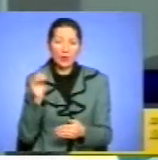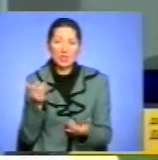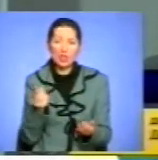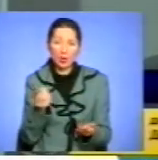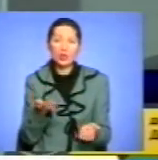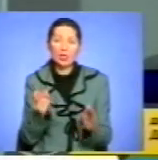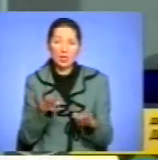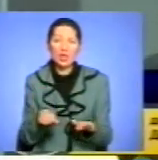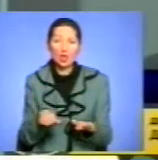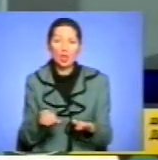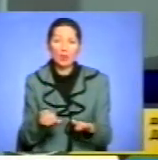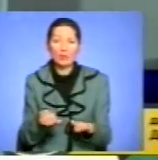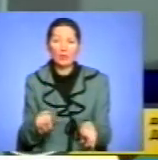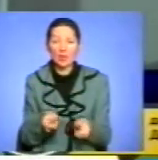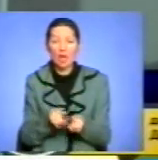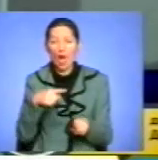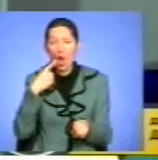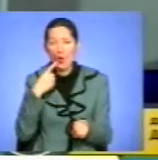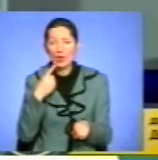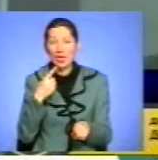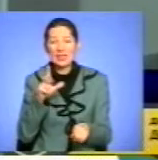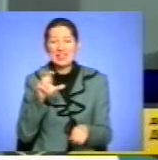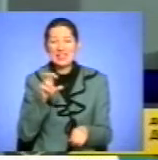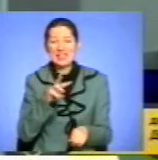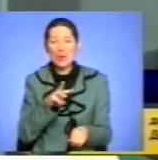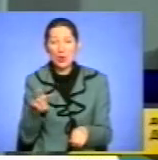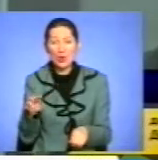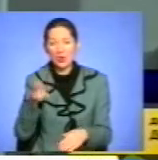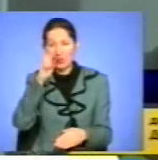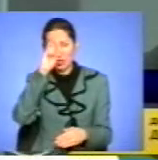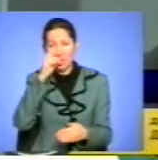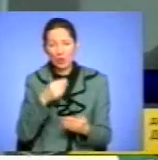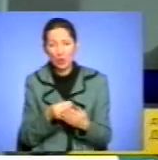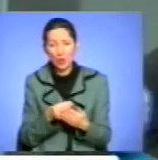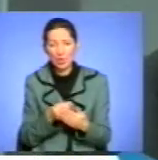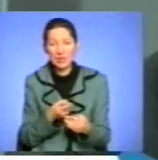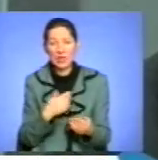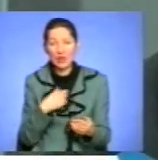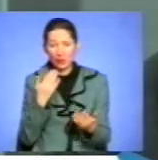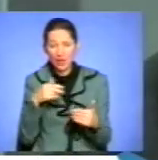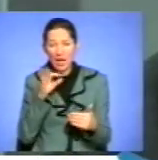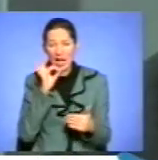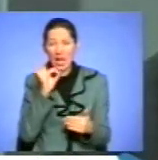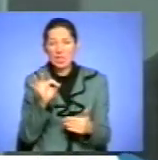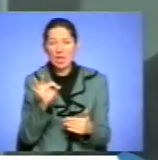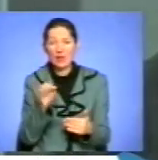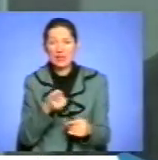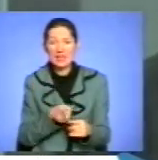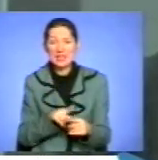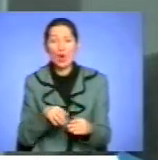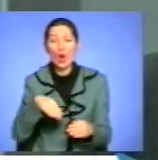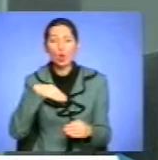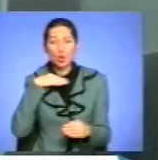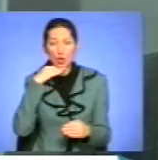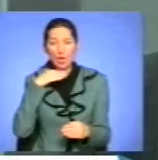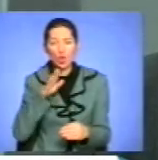залишаться. Тобто, говорячи про 300 мільйонів в державному бюджеті, як я вже казав, що цього достатньо